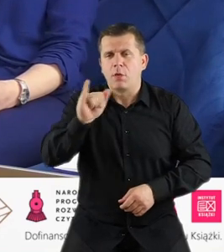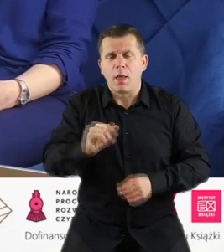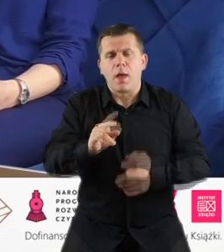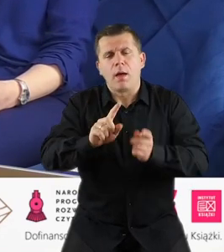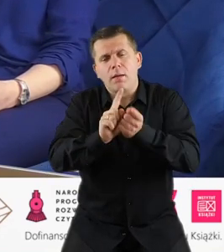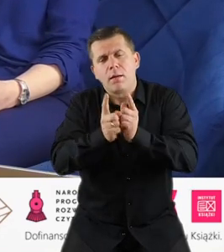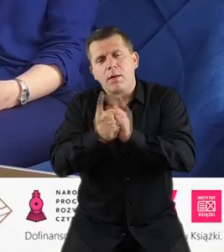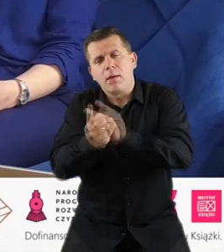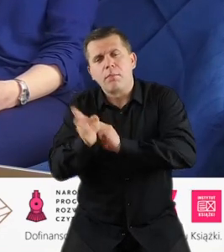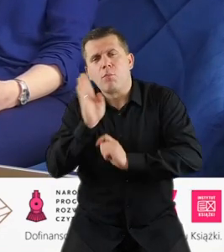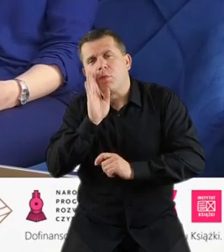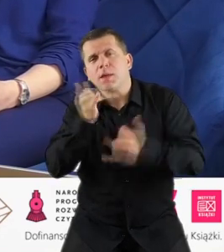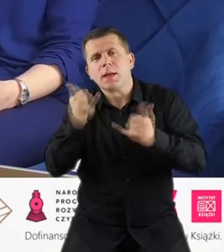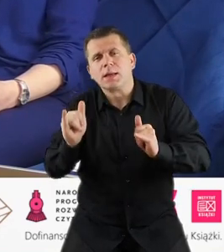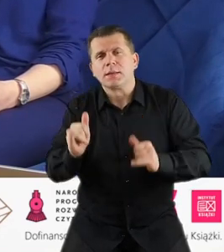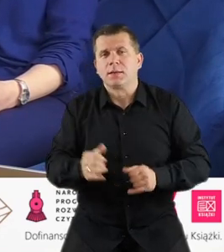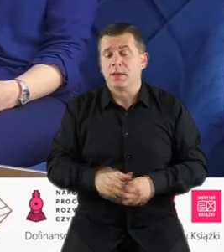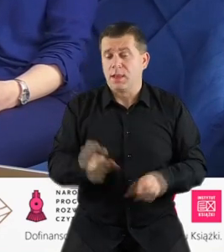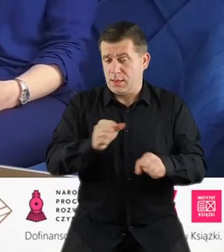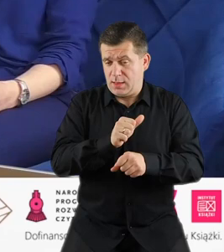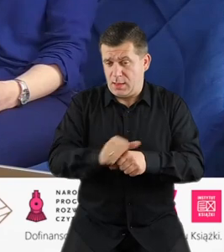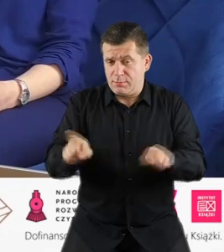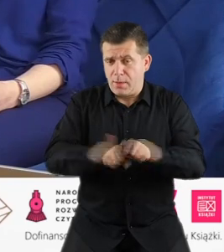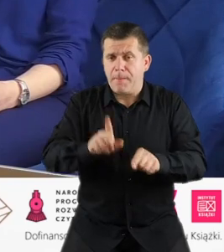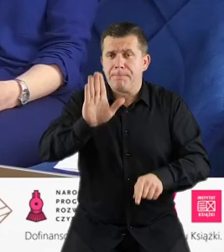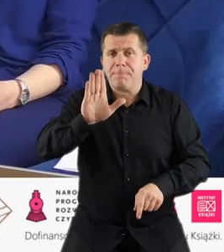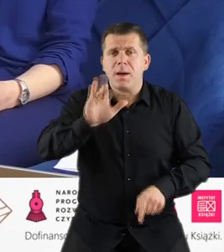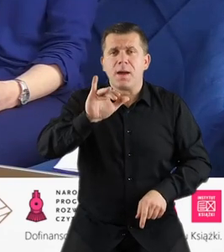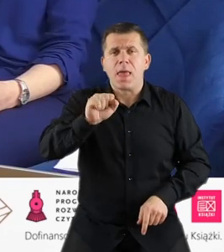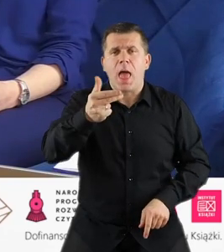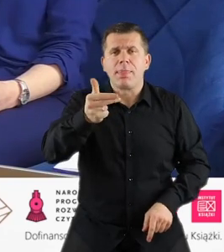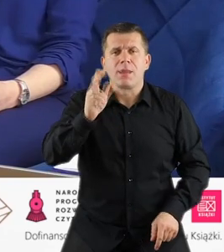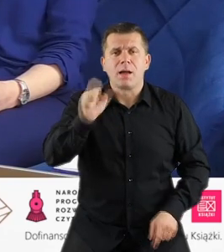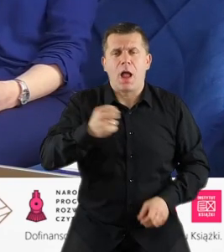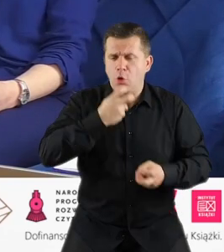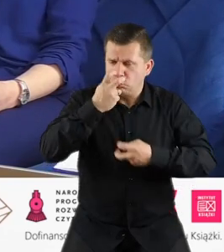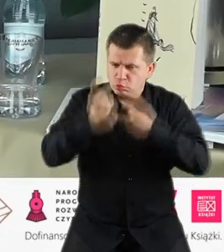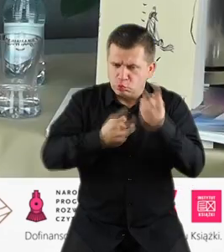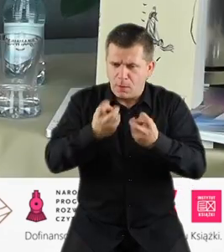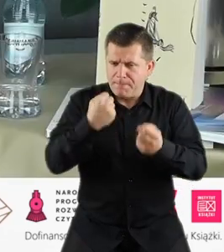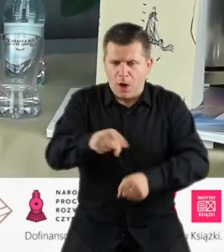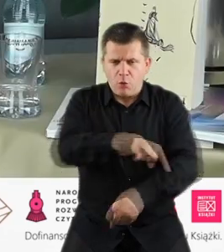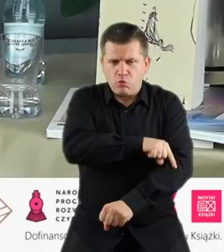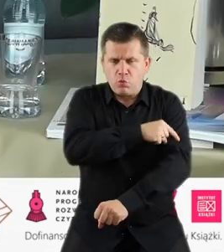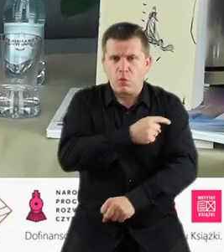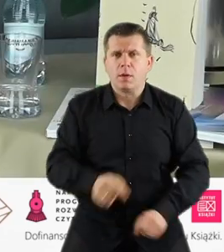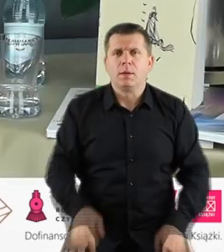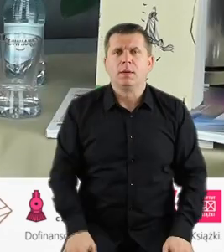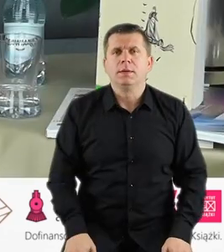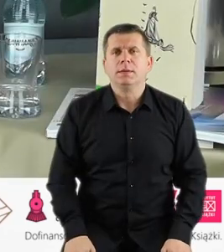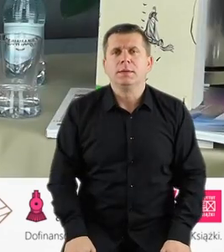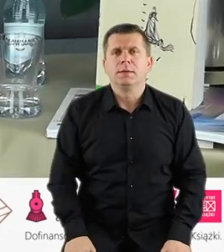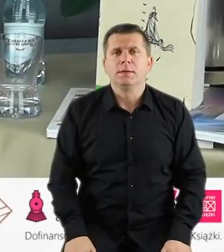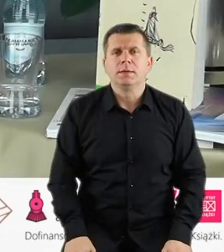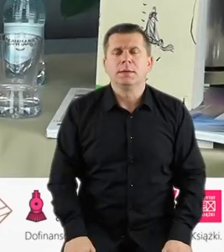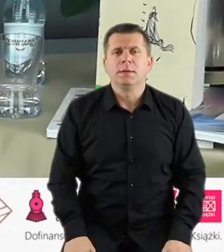Andreas, Andrzej, tak. Jest też to samo z Bianką. Ja tam szukałam bardzo, tylko to w tak, którymś Weissman momencie.